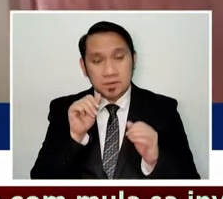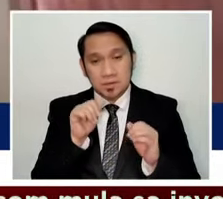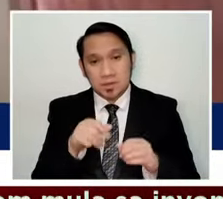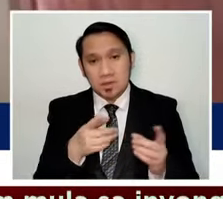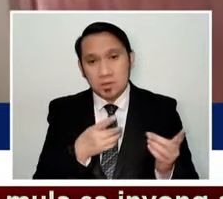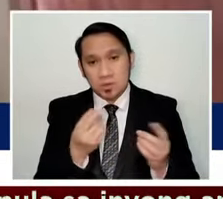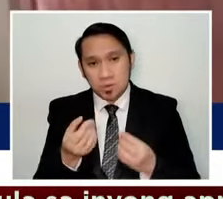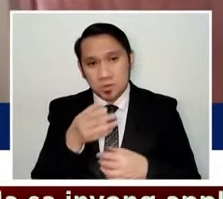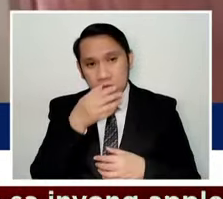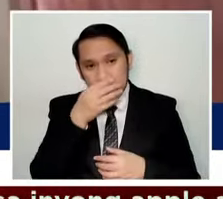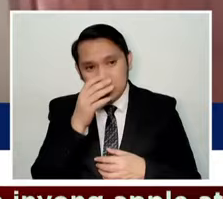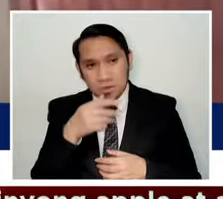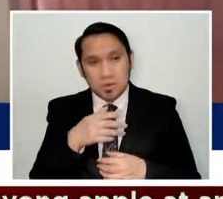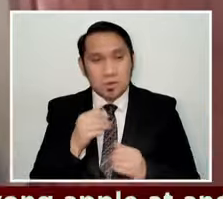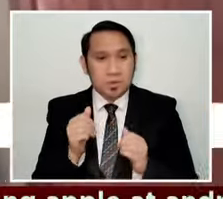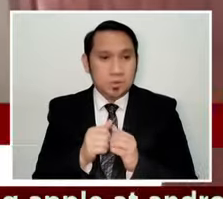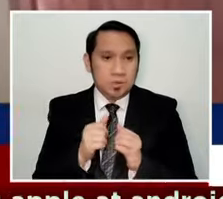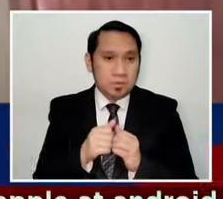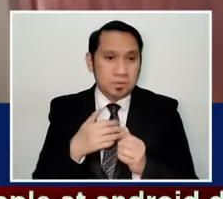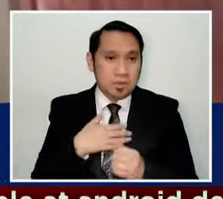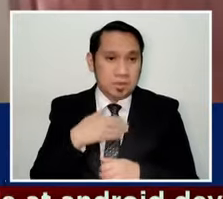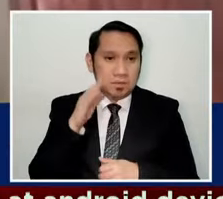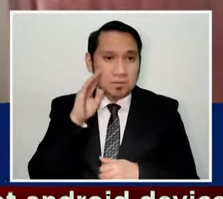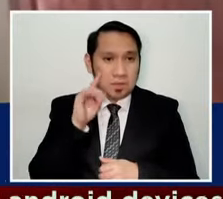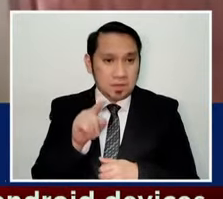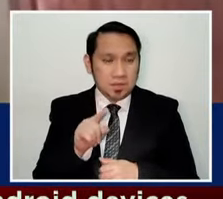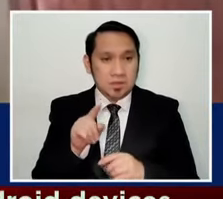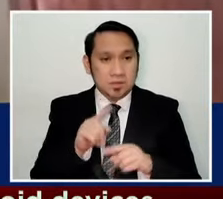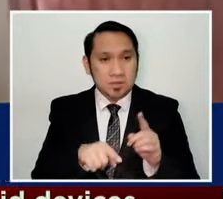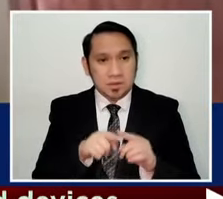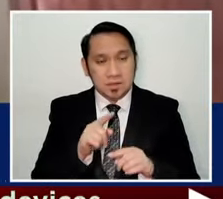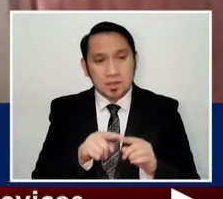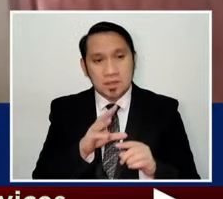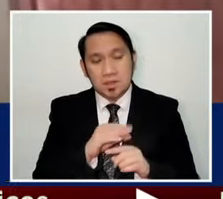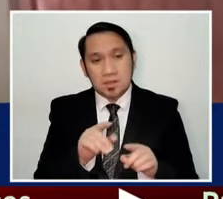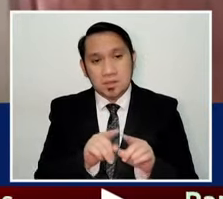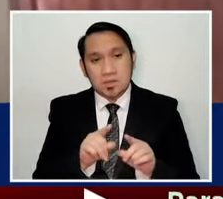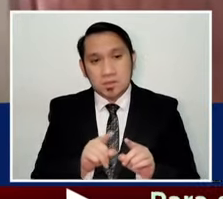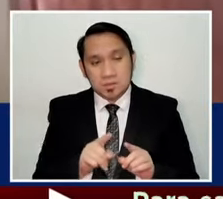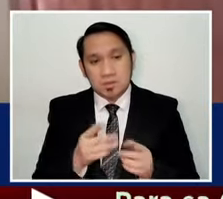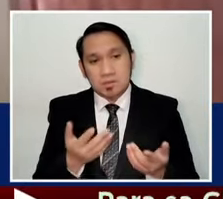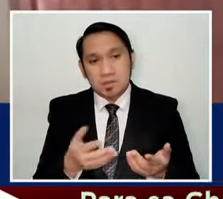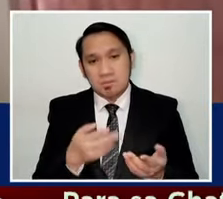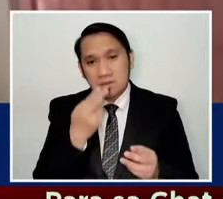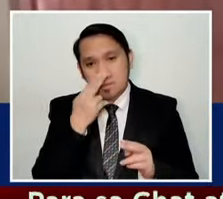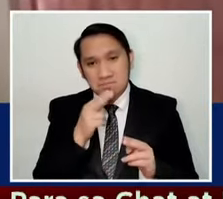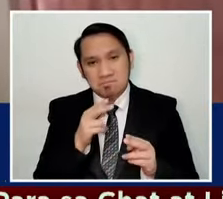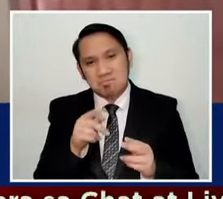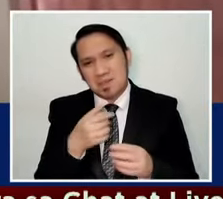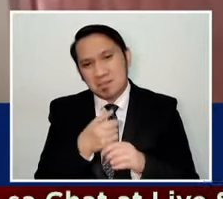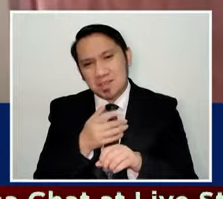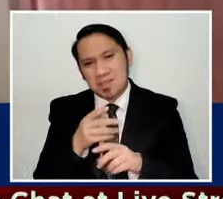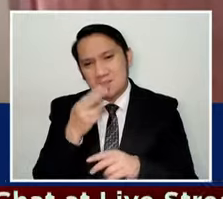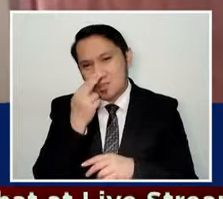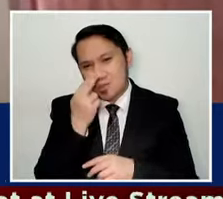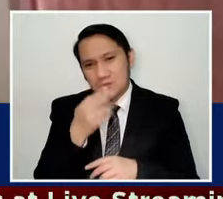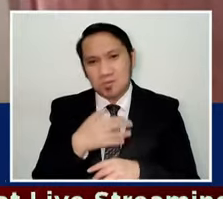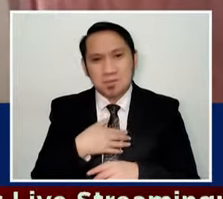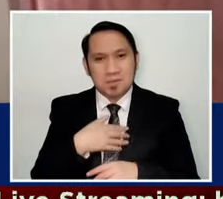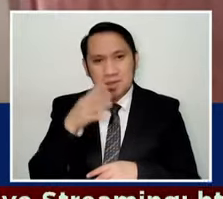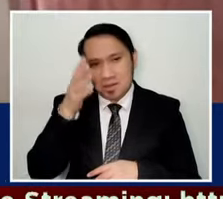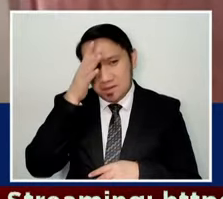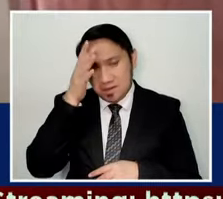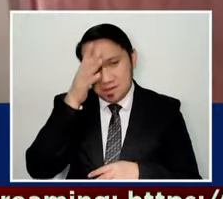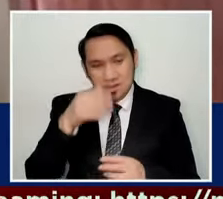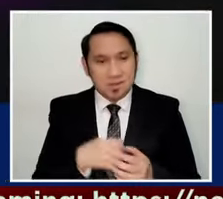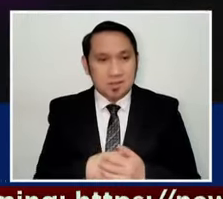in the car with one of my brother's friends and I was just making fun of my dad. And he was cracking up and the whole time he was saying